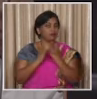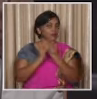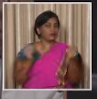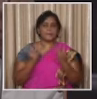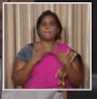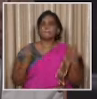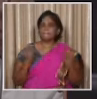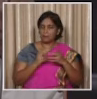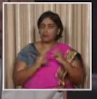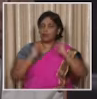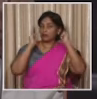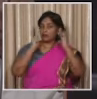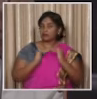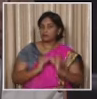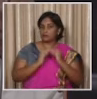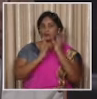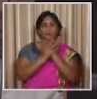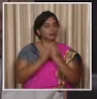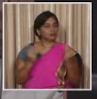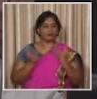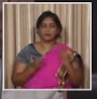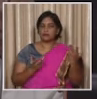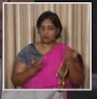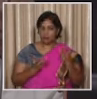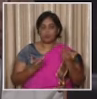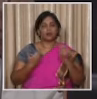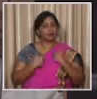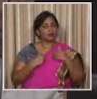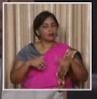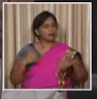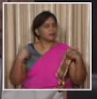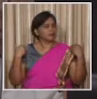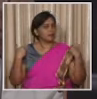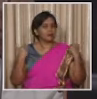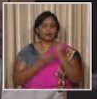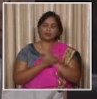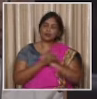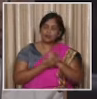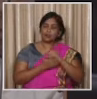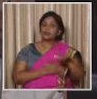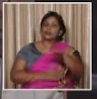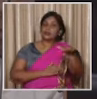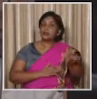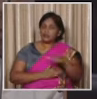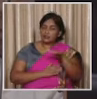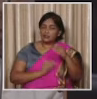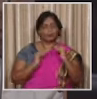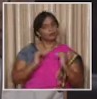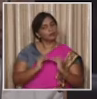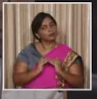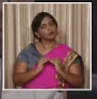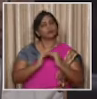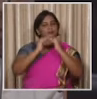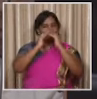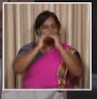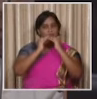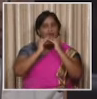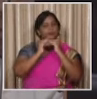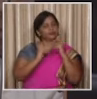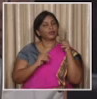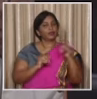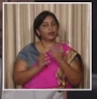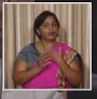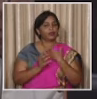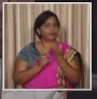නැහැ. තිරසාර විසඳුමක් වෙන්නේ නැහැ. අප මේ වෙහෙසෙන්නේ මුළු මහත් සමාජය ඉහළට ඔසවා තබන්න.